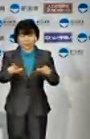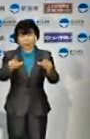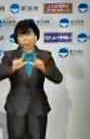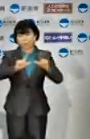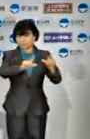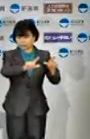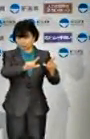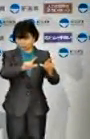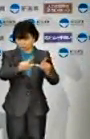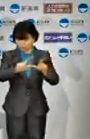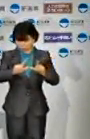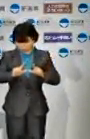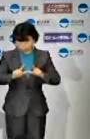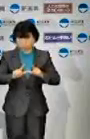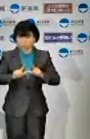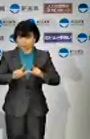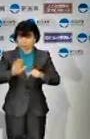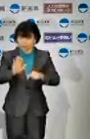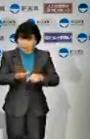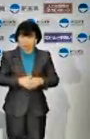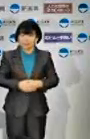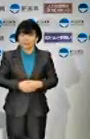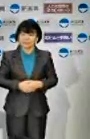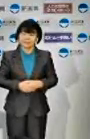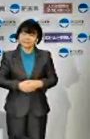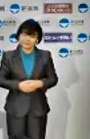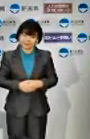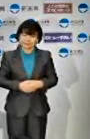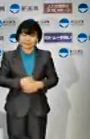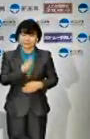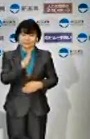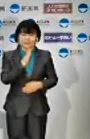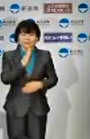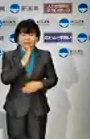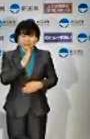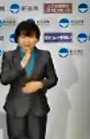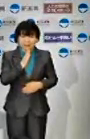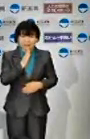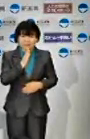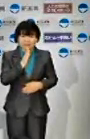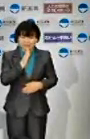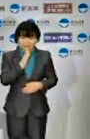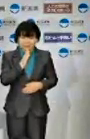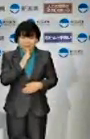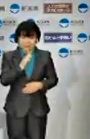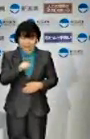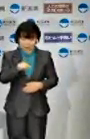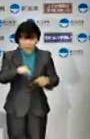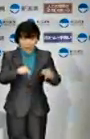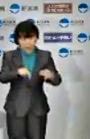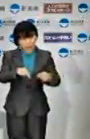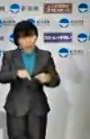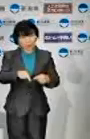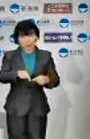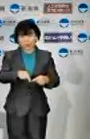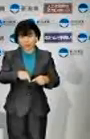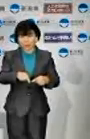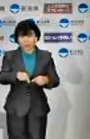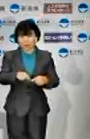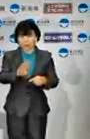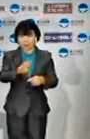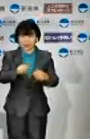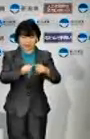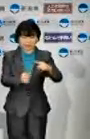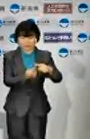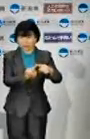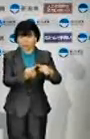は逐次上がってくるんですけれども、確かに本庁だけじゃなくて、出